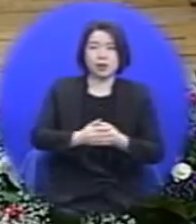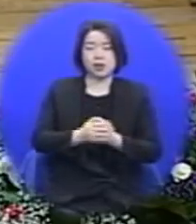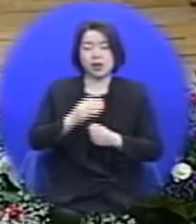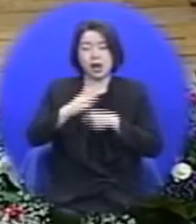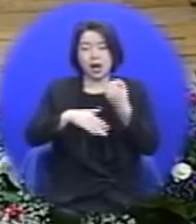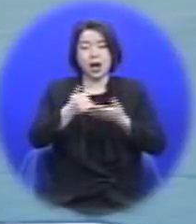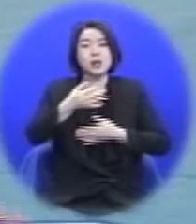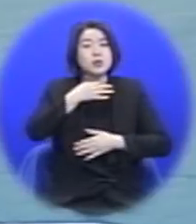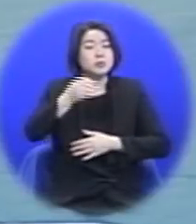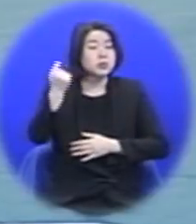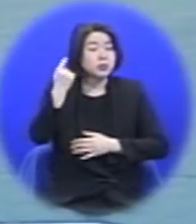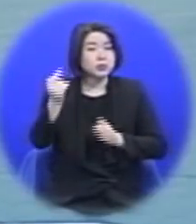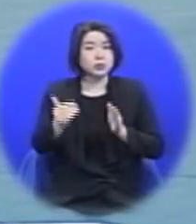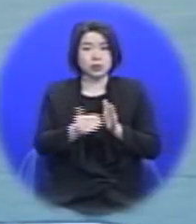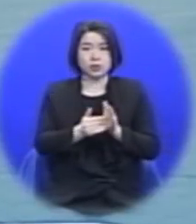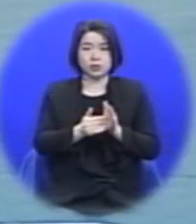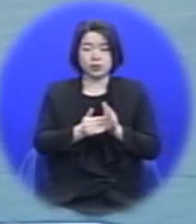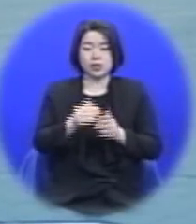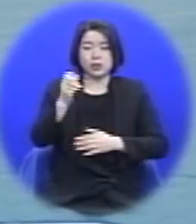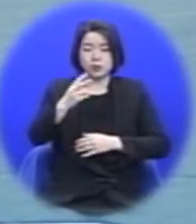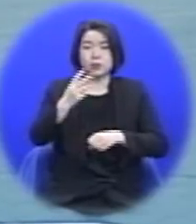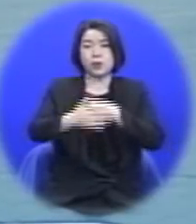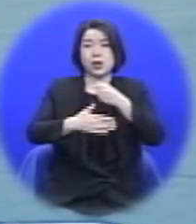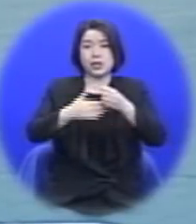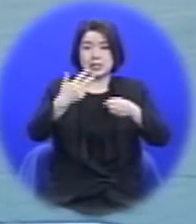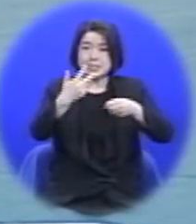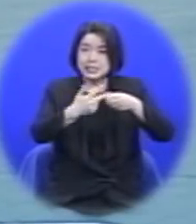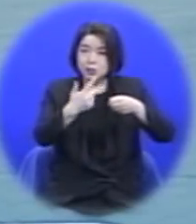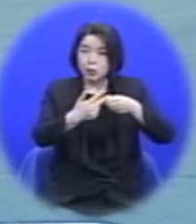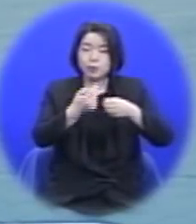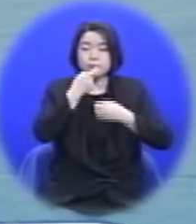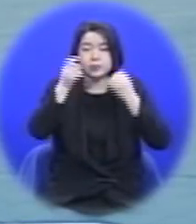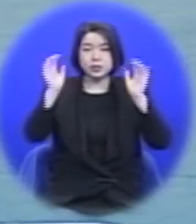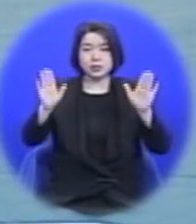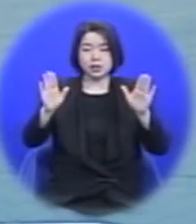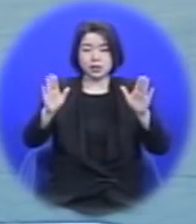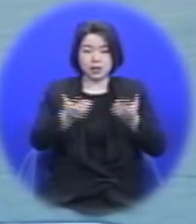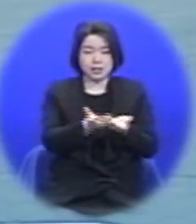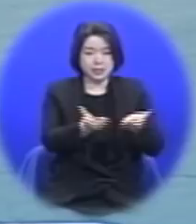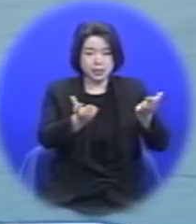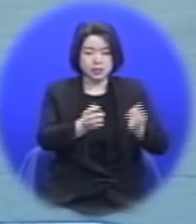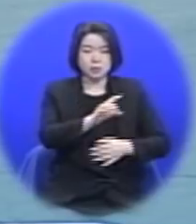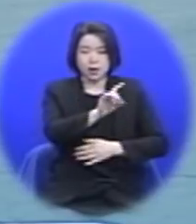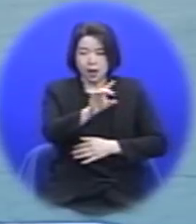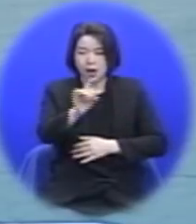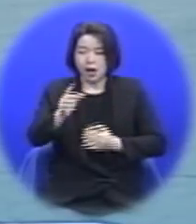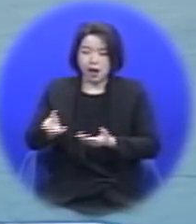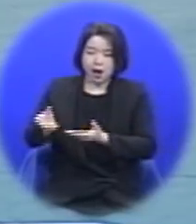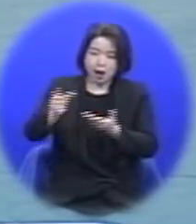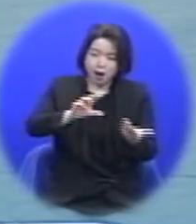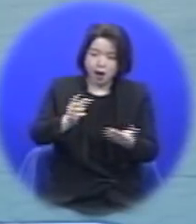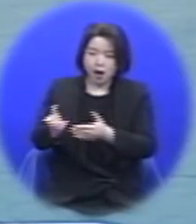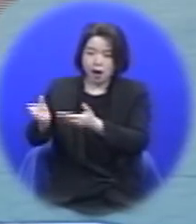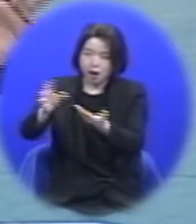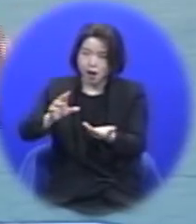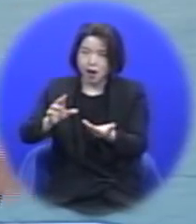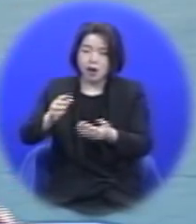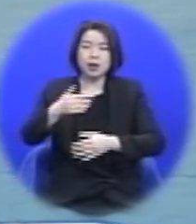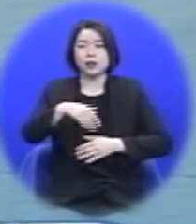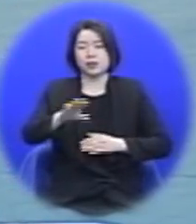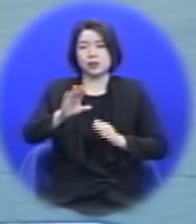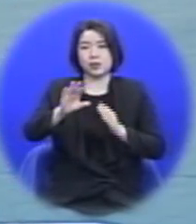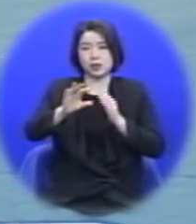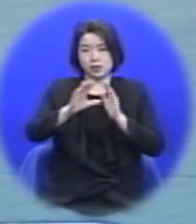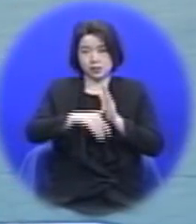음성을 듣습니다. 그리고 일곱 천사가 대접을 하나씩 쏟아가면서 이제 무서운 재앙이